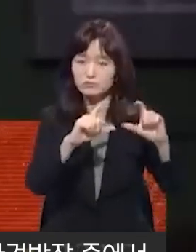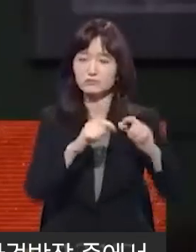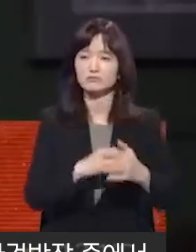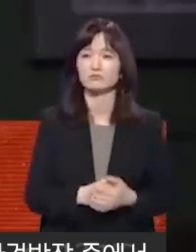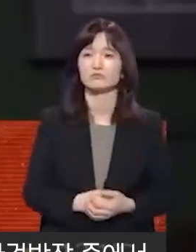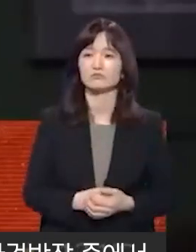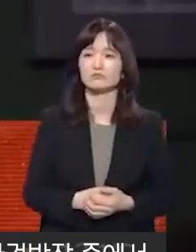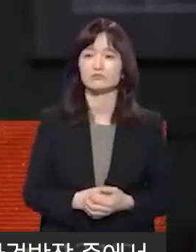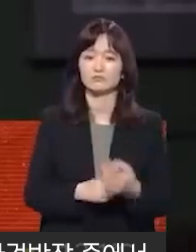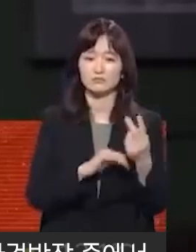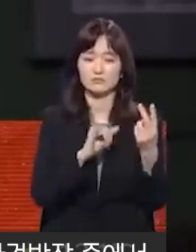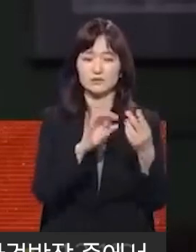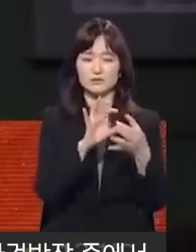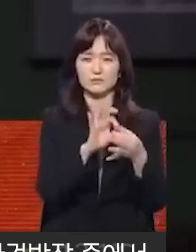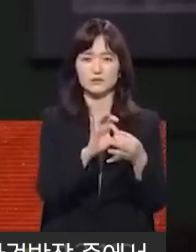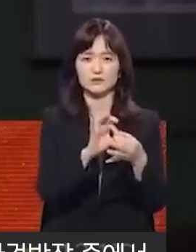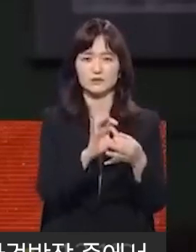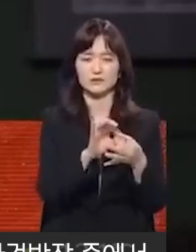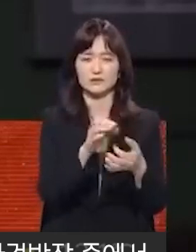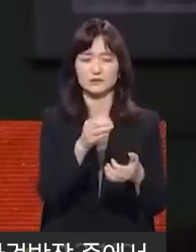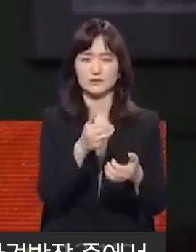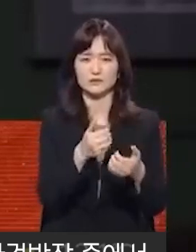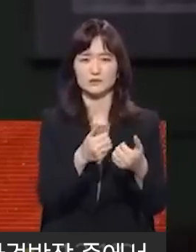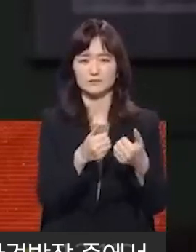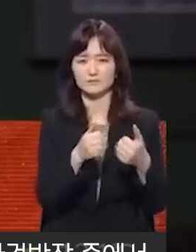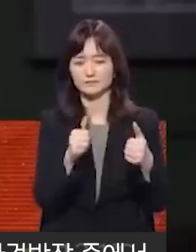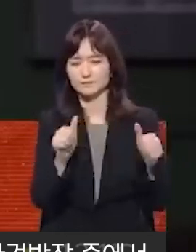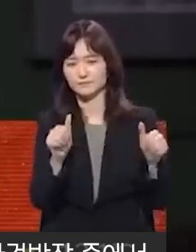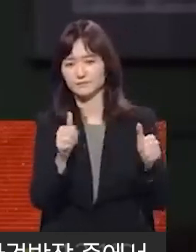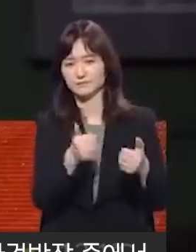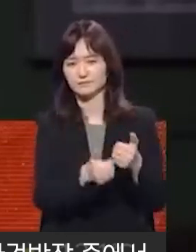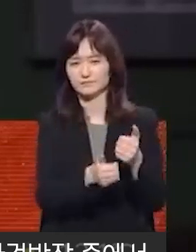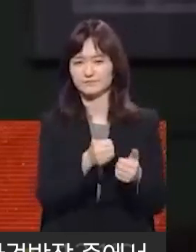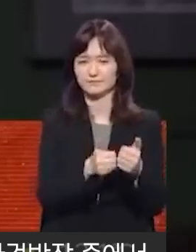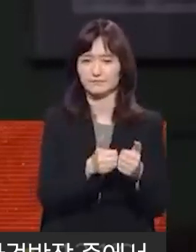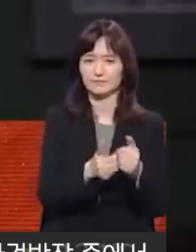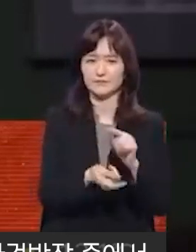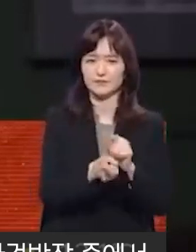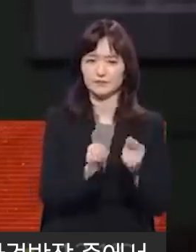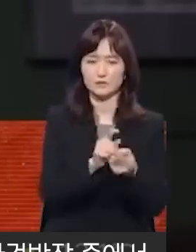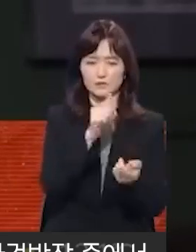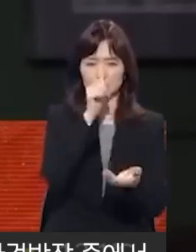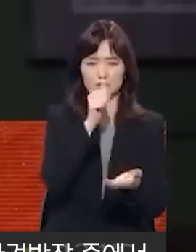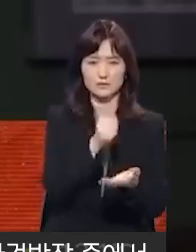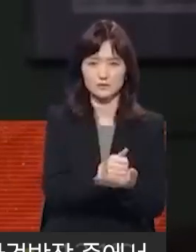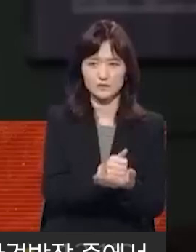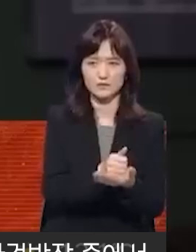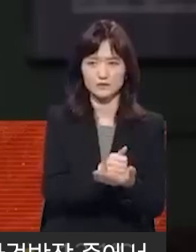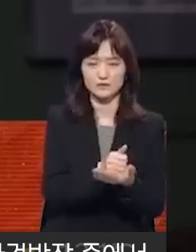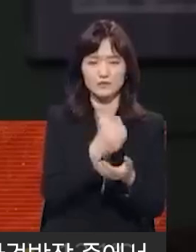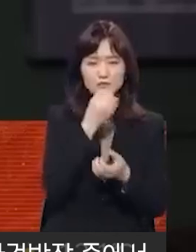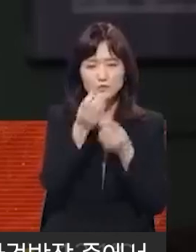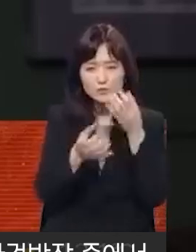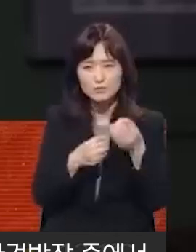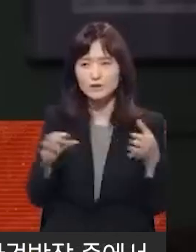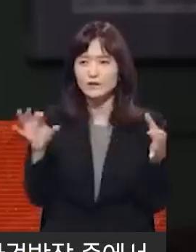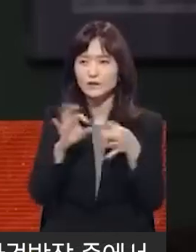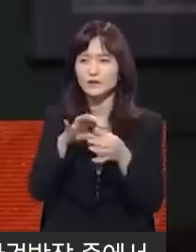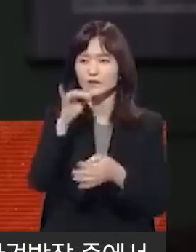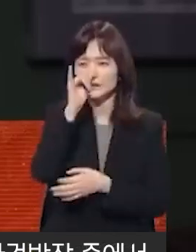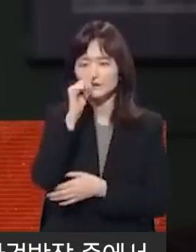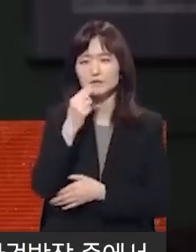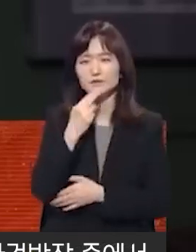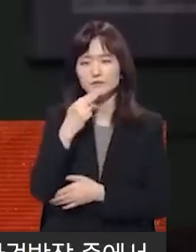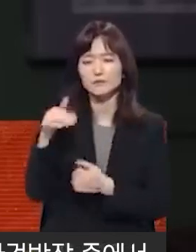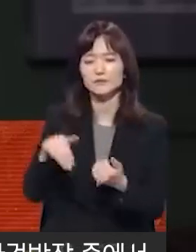보니까 사이가 좀 틀어진 것 같습니다. 예. 그러면서 서로의 여죄를 지금 들추고 있는 상황으로 보이고요. 정말 연관이 있는지는 차차 수사 상황을 좀